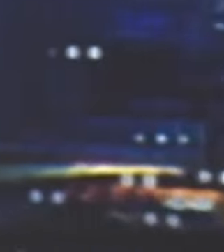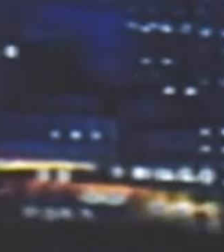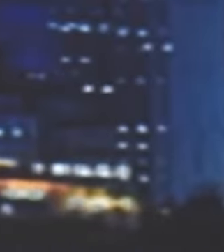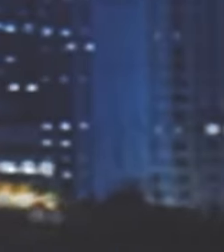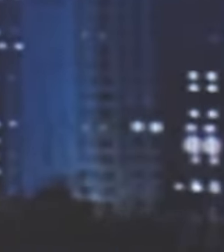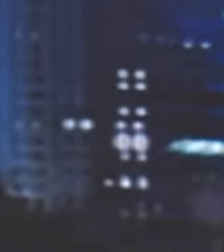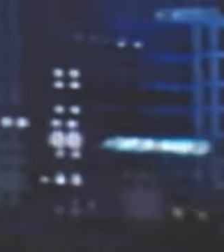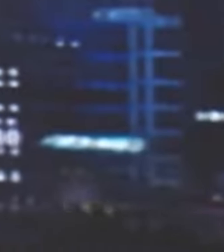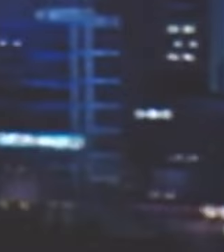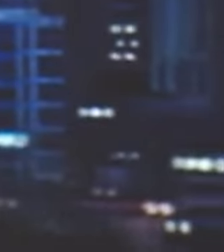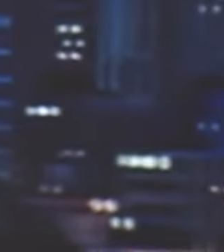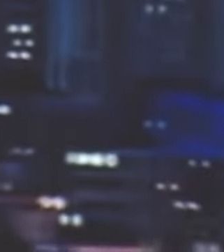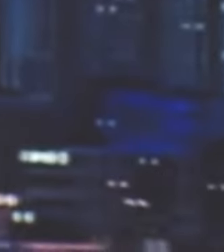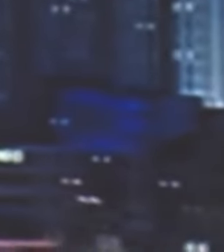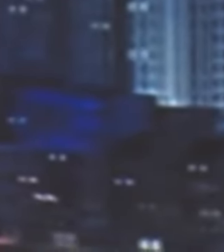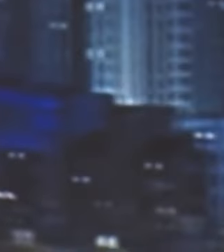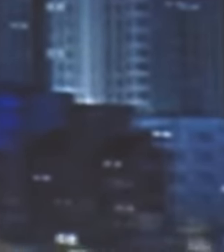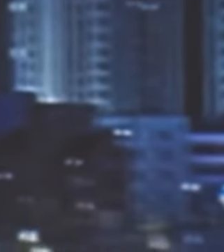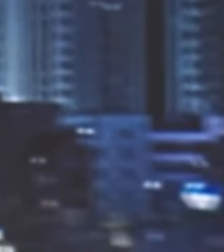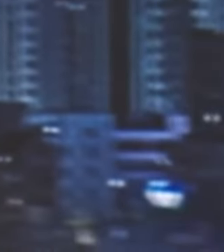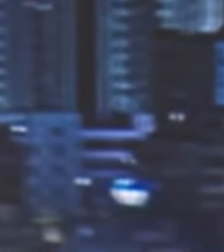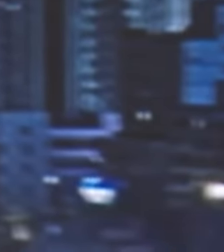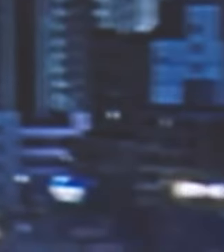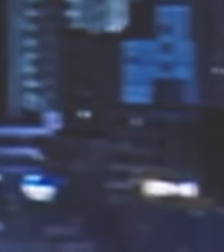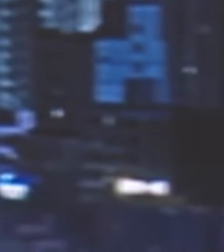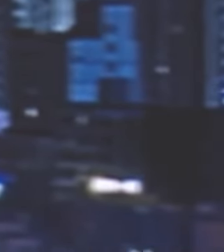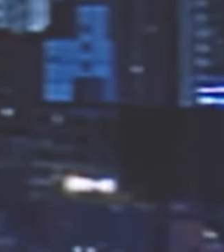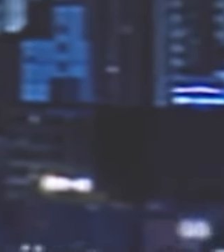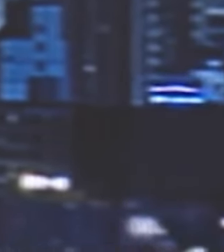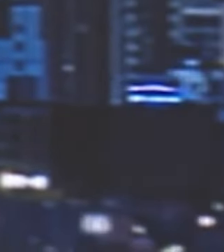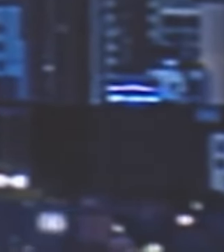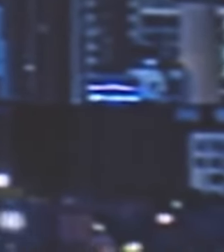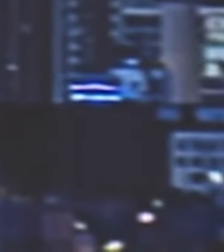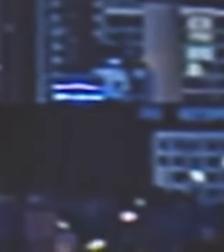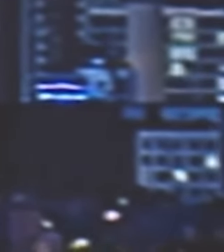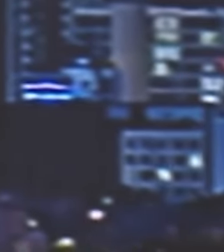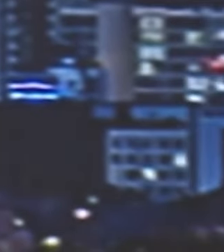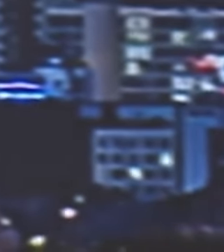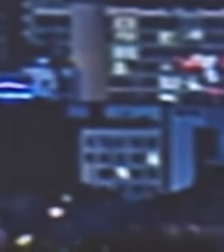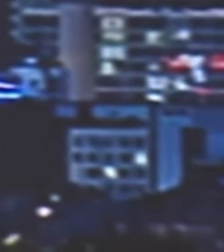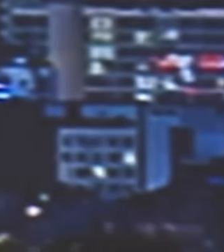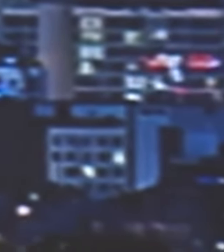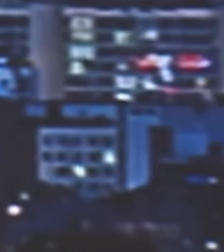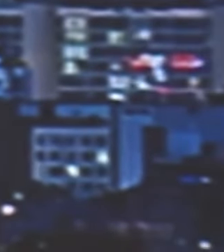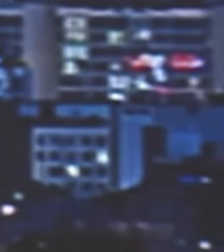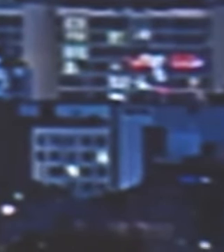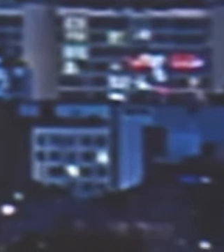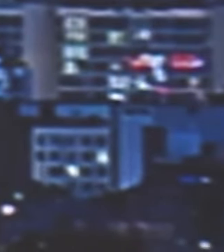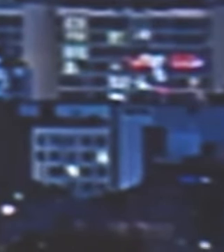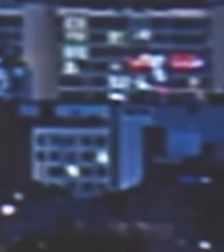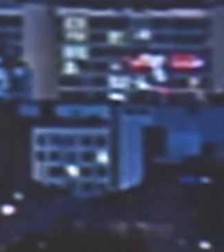JTBC 뉴스를 시청해 주신 여러분 고맙습니다. 저희는 저녁 6시 50분 뉴스룸에서 뵙겠습니다.